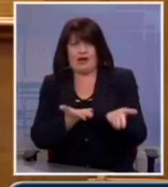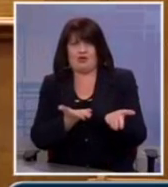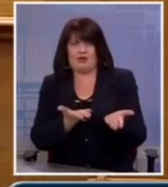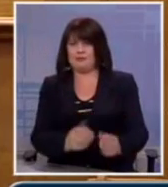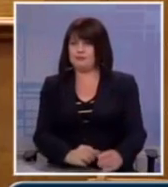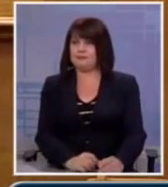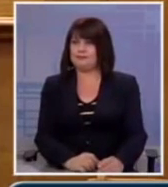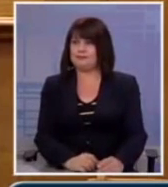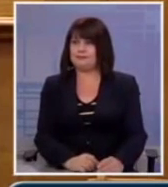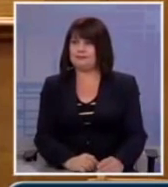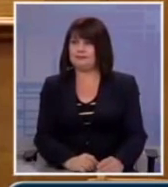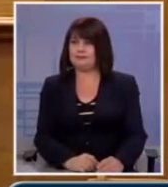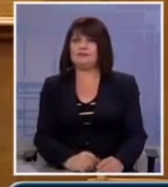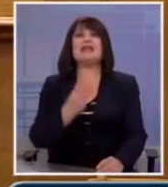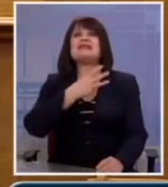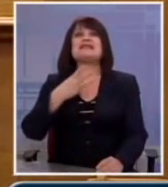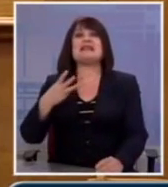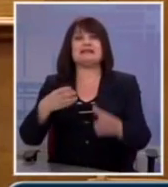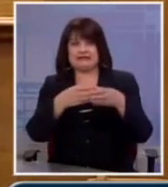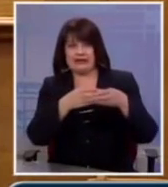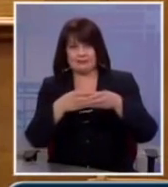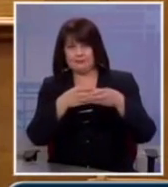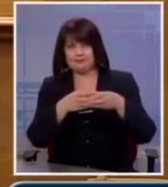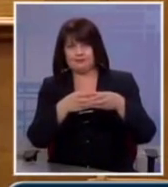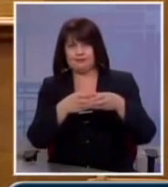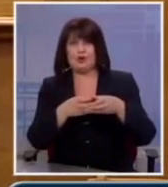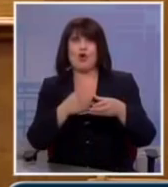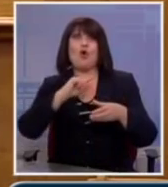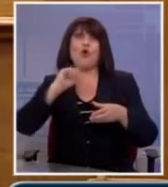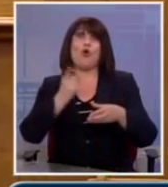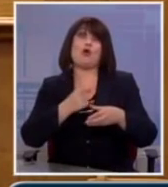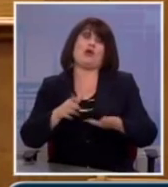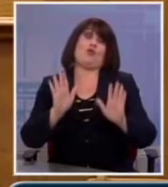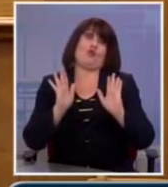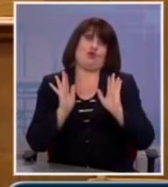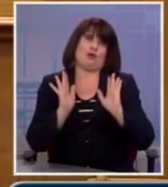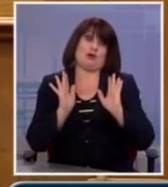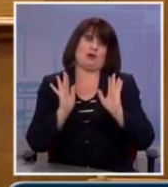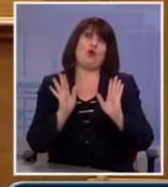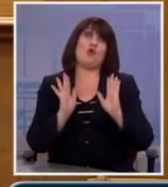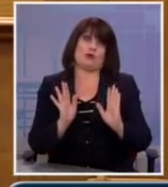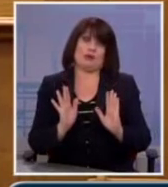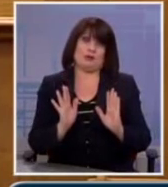τελειώνετε. Οι κύριοι του ΣΥΡΙΖΑ, όχι όλοι οι κύριοι του ΣΥΡΙΖΑ,